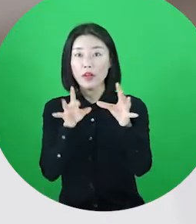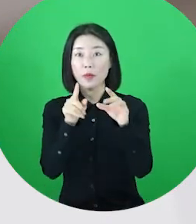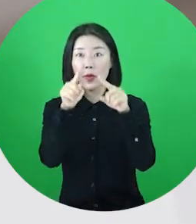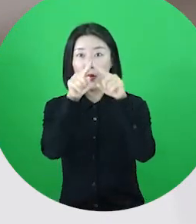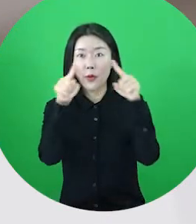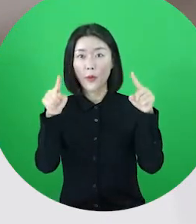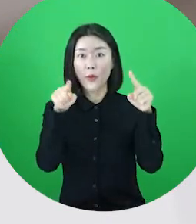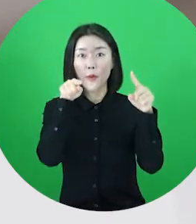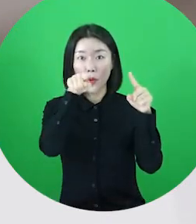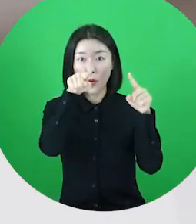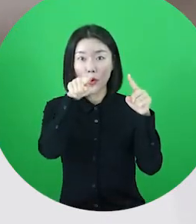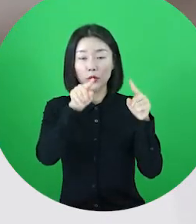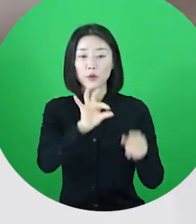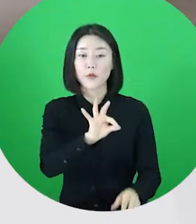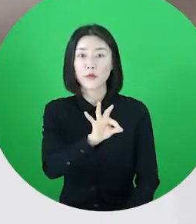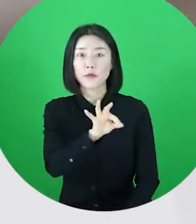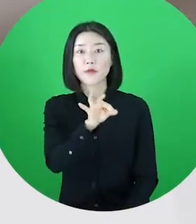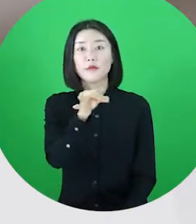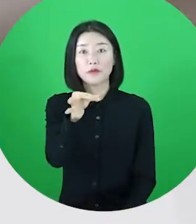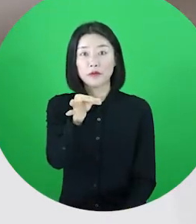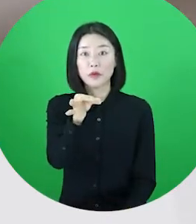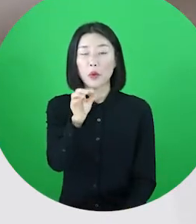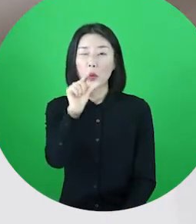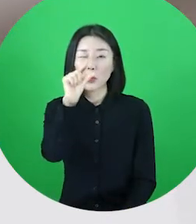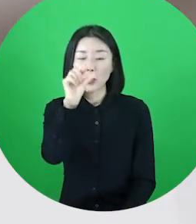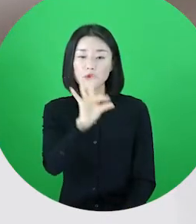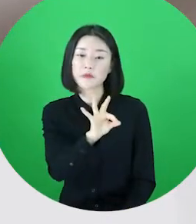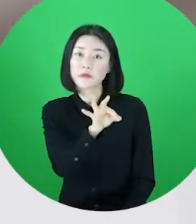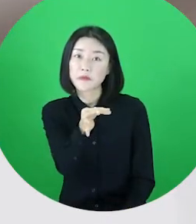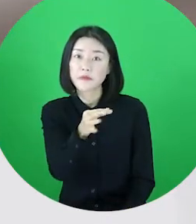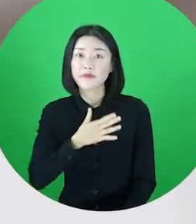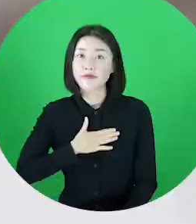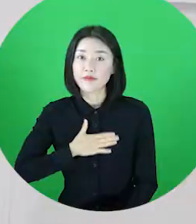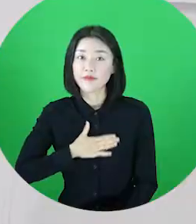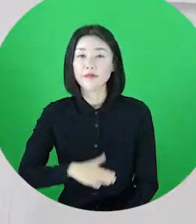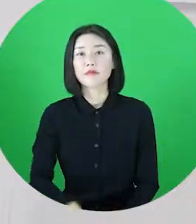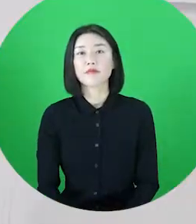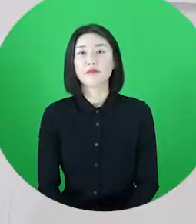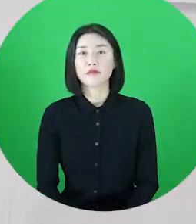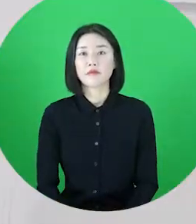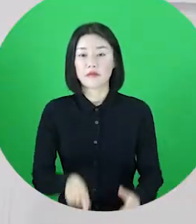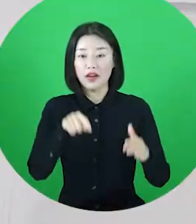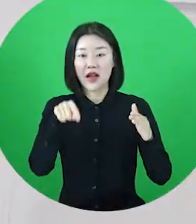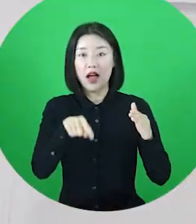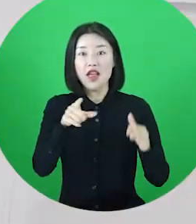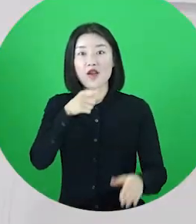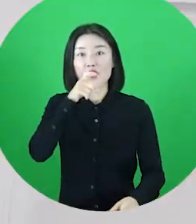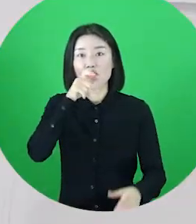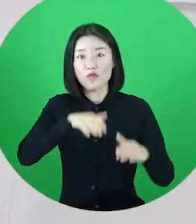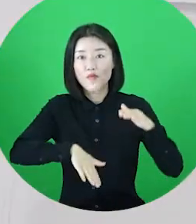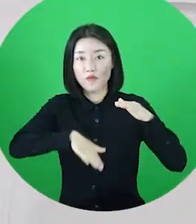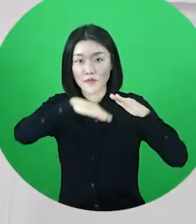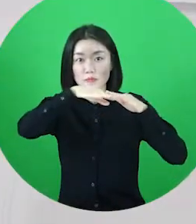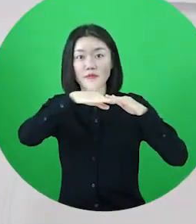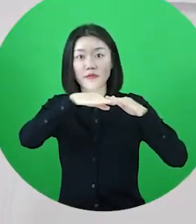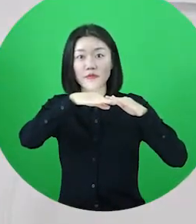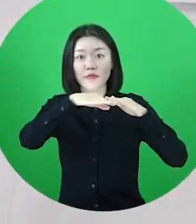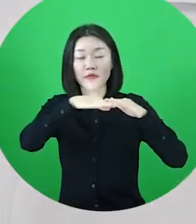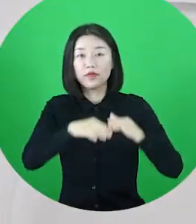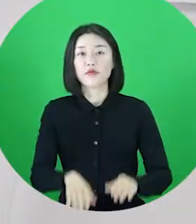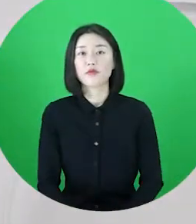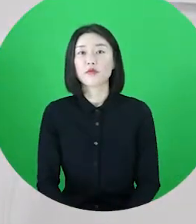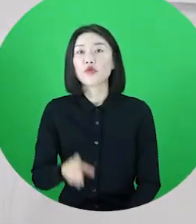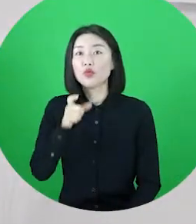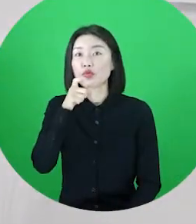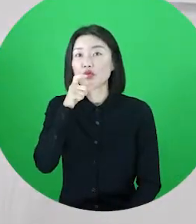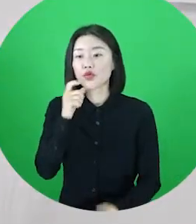화살표가 있는 부분을 당겨서 조금만 열어주세요. 그러면 이렇게 물이 있죠?